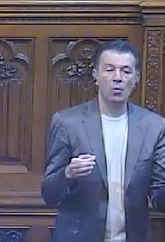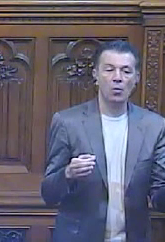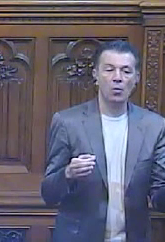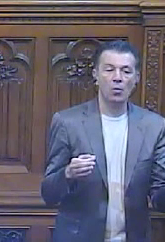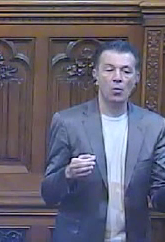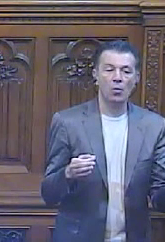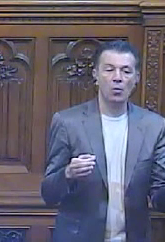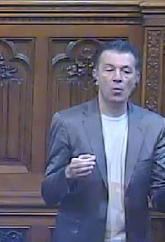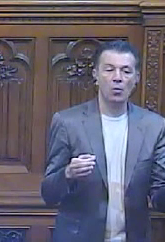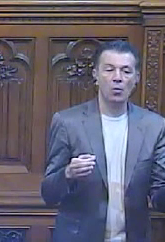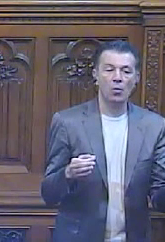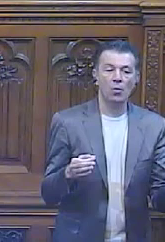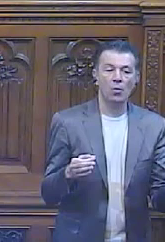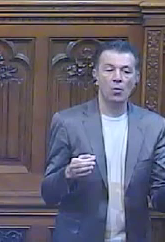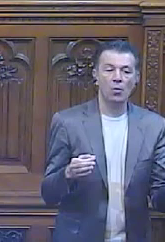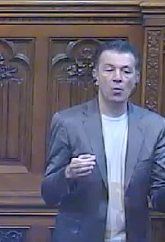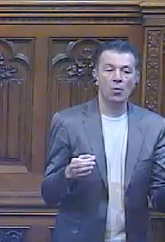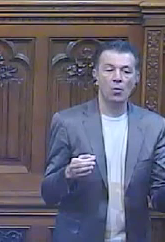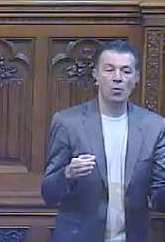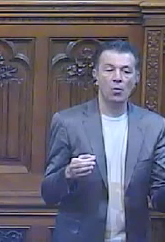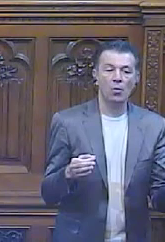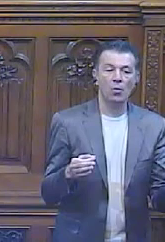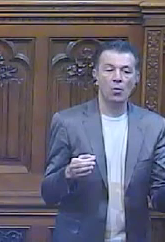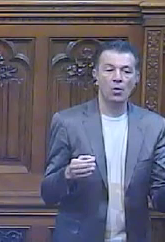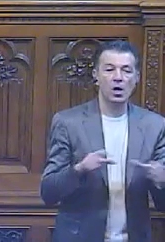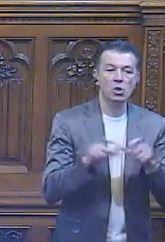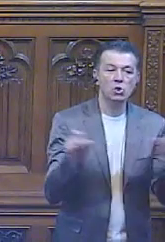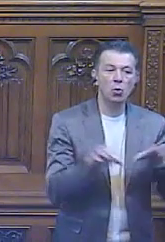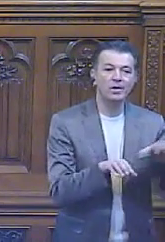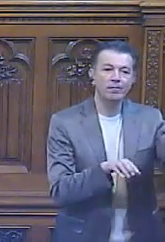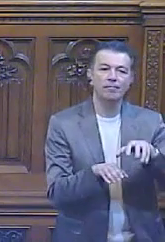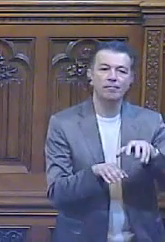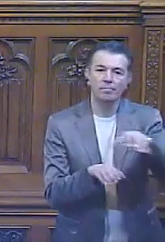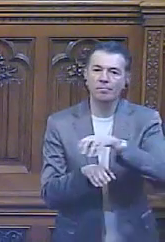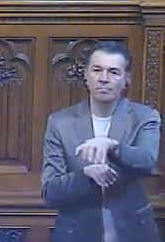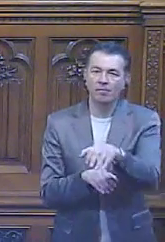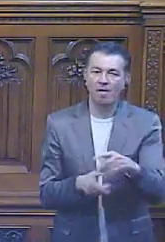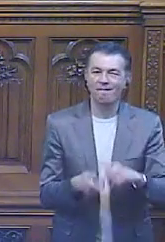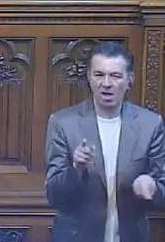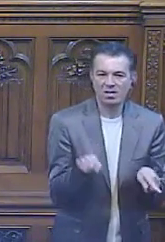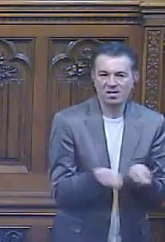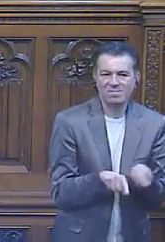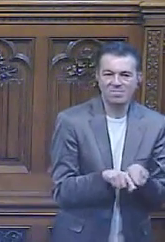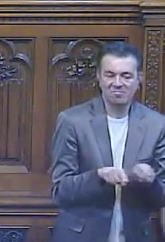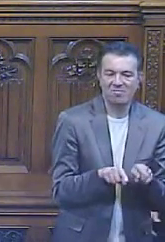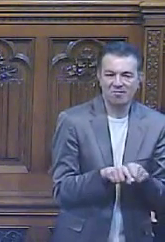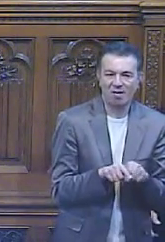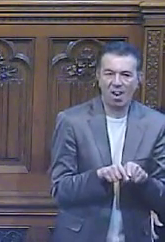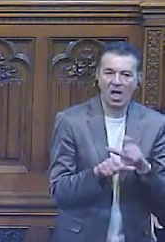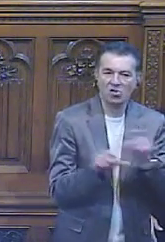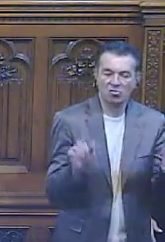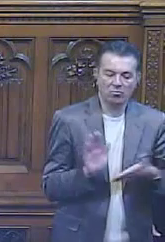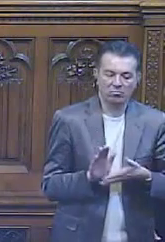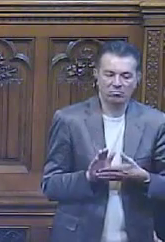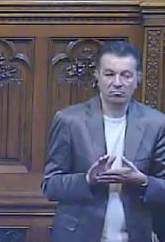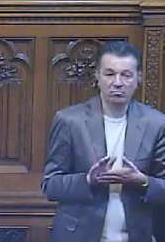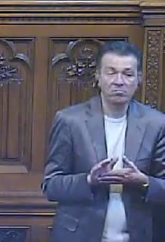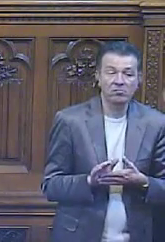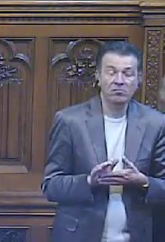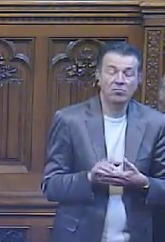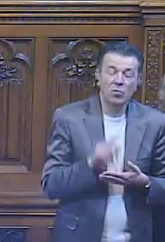sein. Wien hat ohne die ausgelagerten Schulden, die ja auch fast so hoch sind wie die Schulden, die ausgewiesen sind,